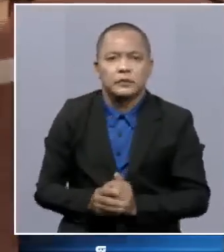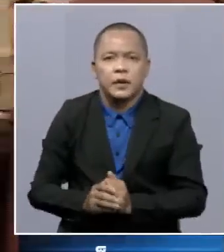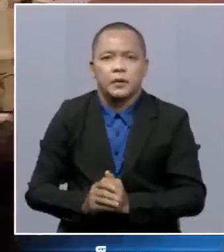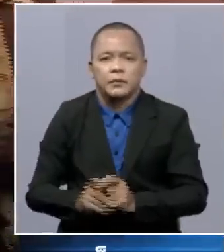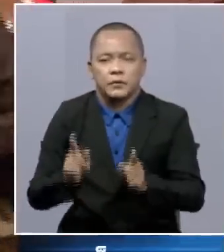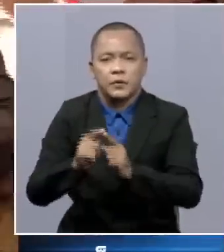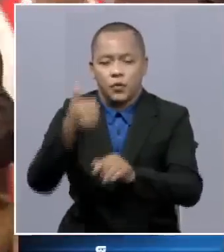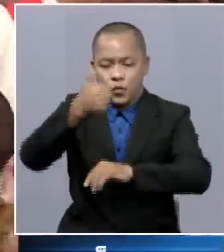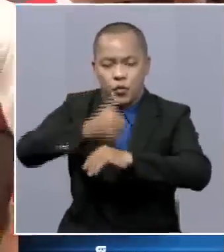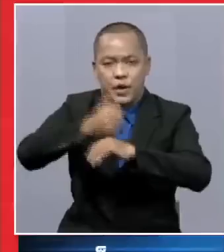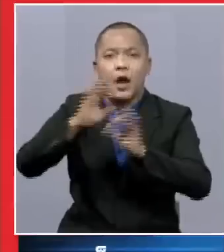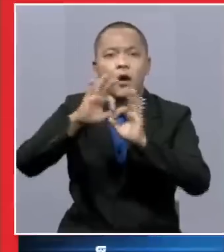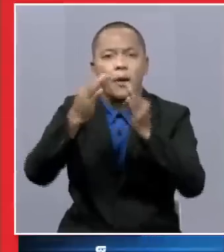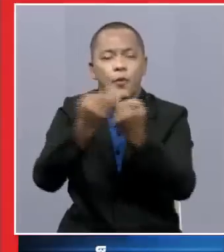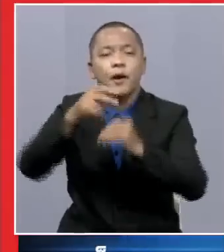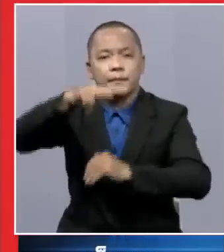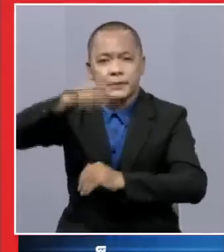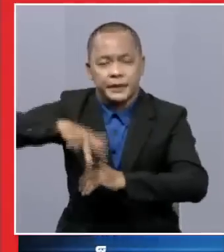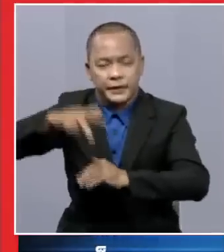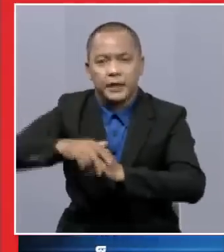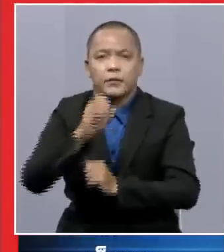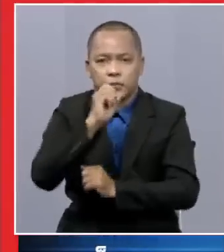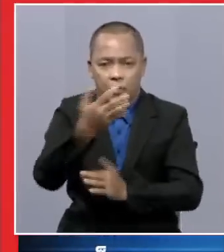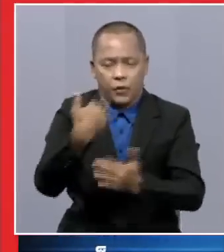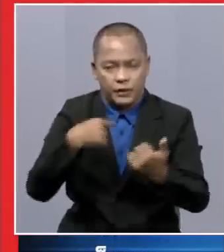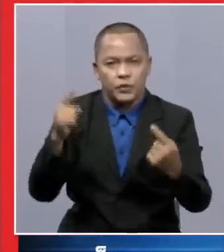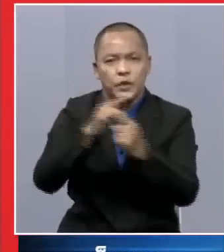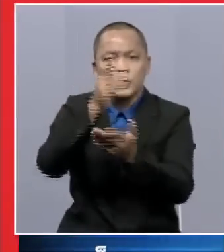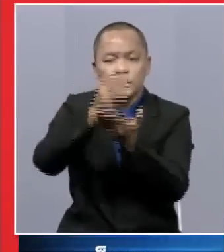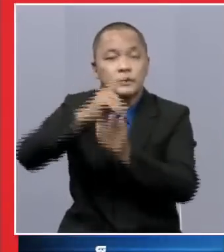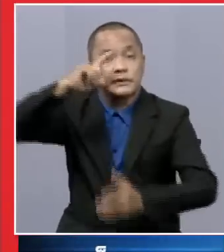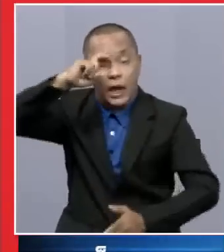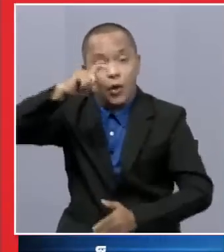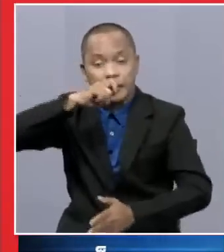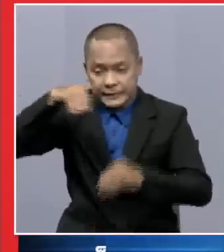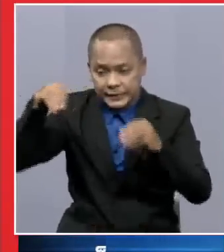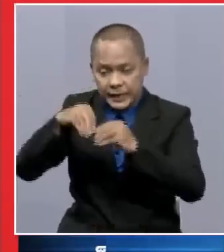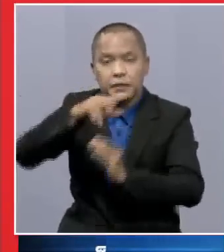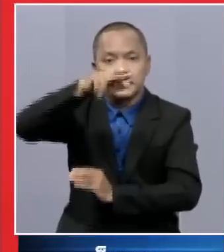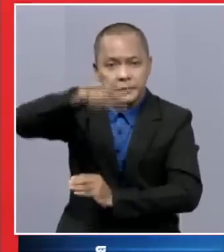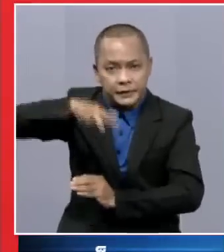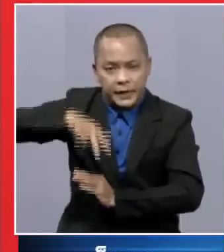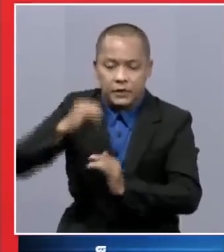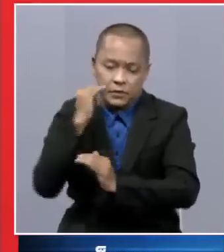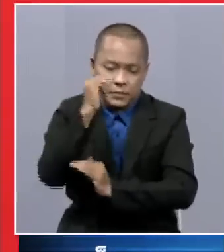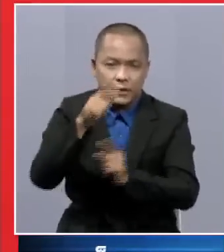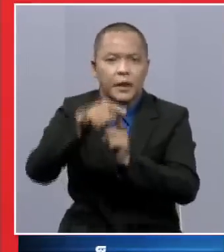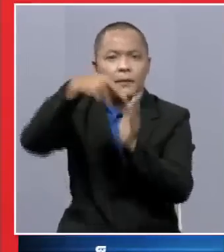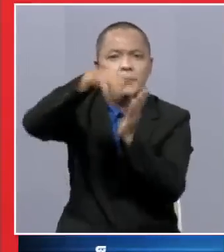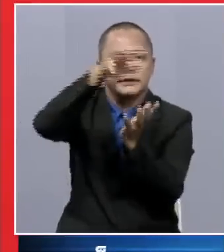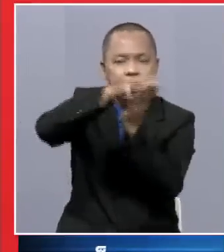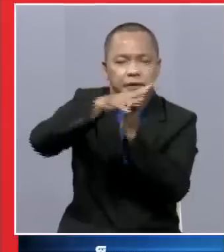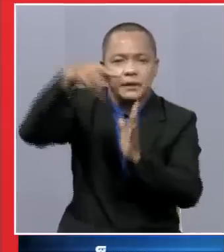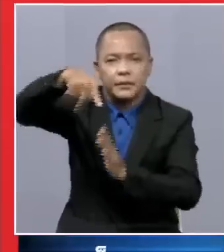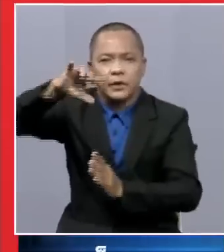ลือค่ะผู้อำนวยการครอบครัวเพื่อไทยบอกว่าในวันหยุดเสาร์อาทิตย์ที่จะถึงนี้เนี่ยพรรคเพื่อไทยจะลงพื้นที่พิจิตรพิษณุโล